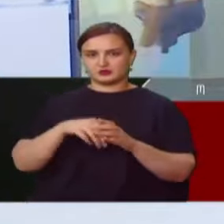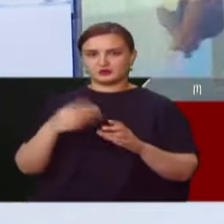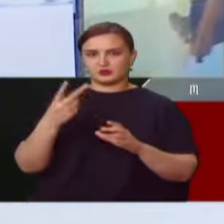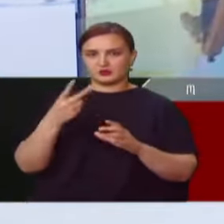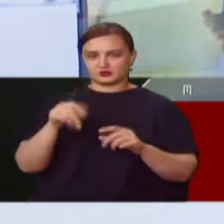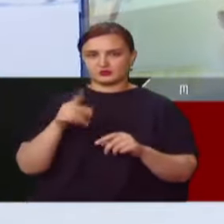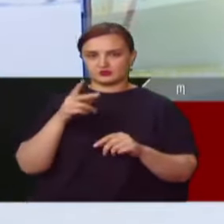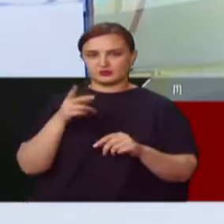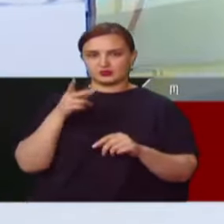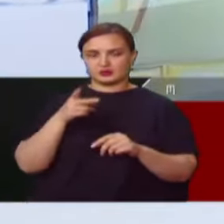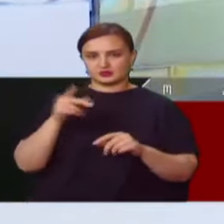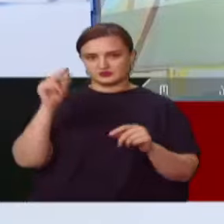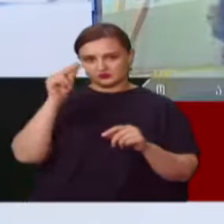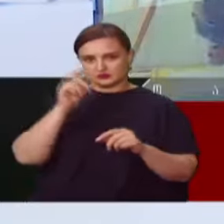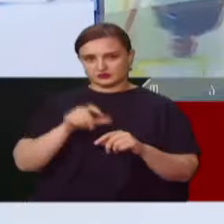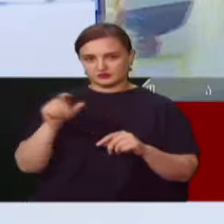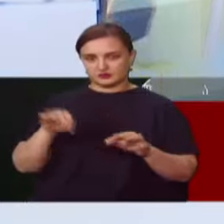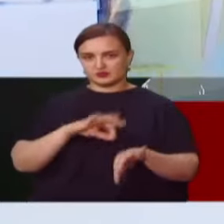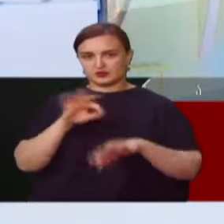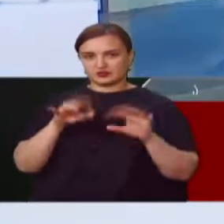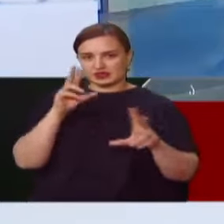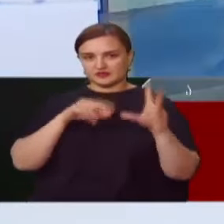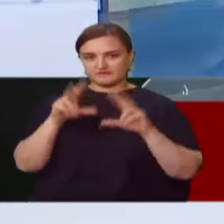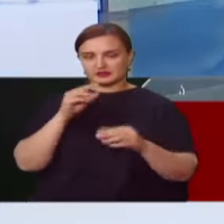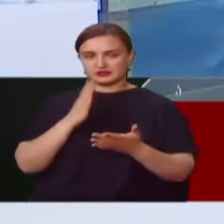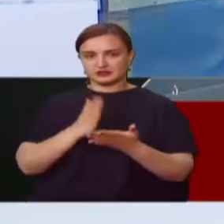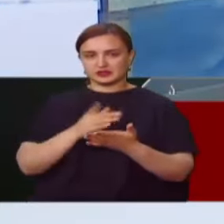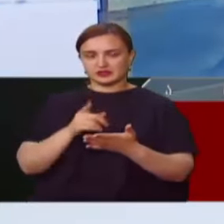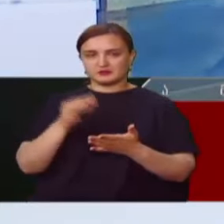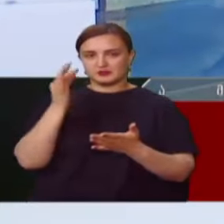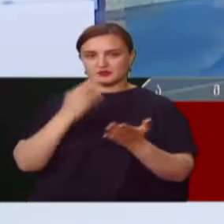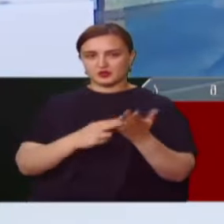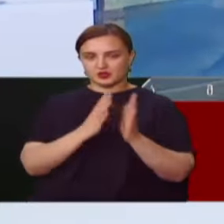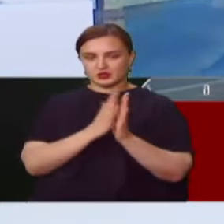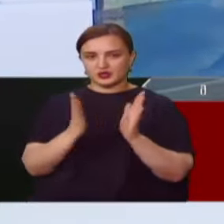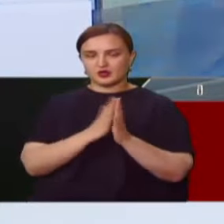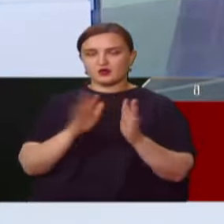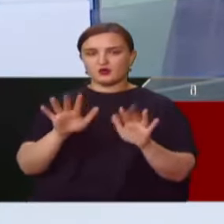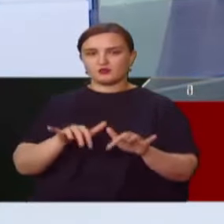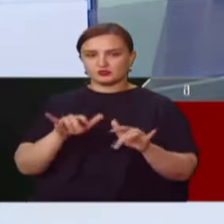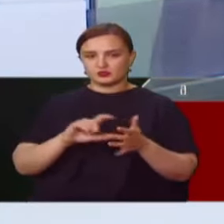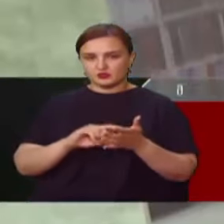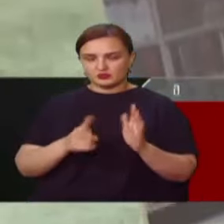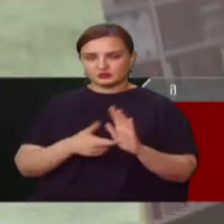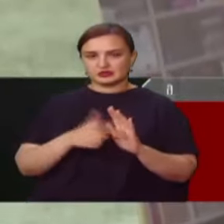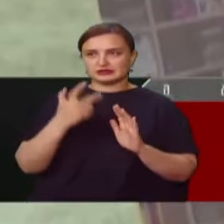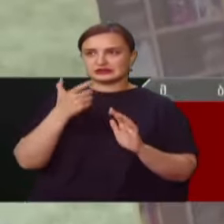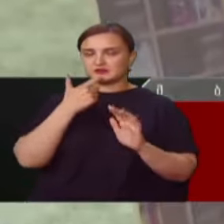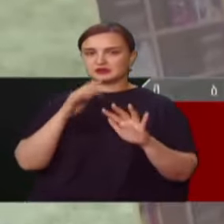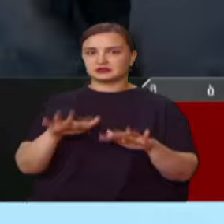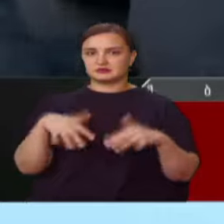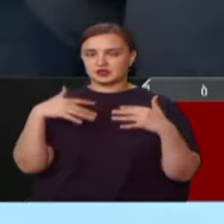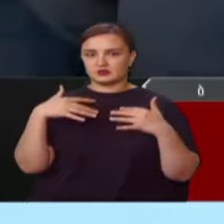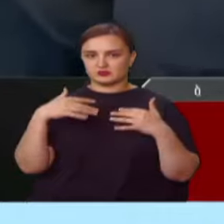ურცლაში 2000 მოსწავლეზეა გათვლილი პროექტი გათვალისწინებულია ლაბორატორიები, ბიბლიოთეკა, კომპიუტერული ოთახი, სააპტო დარბაზი, 300 მაყურებელზე ღია